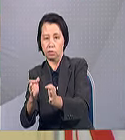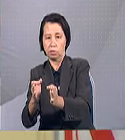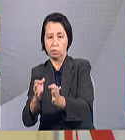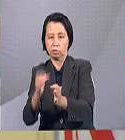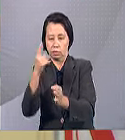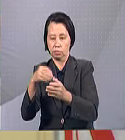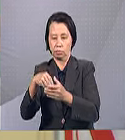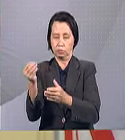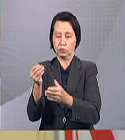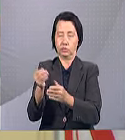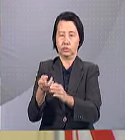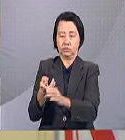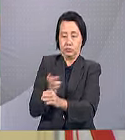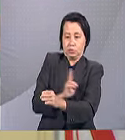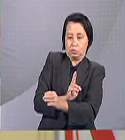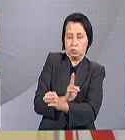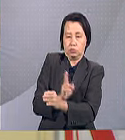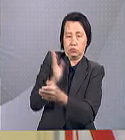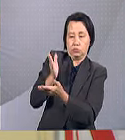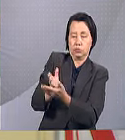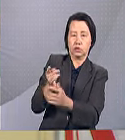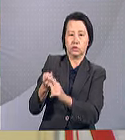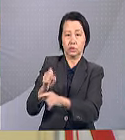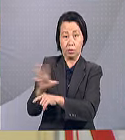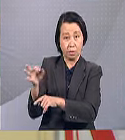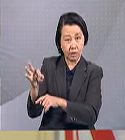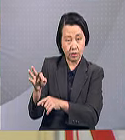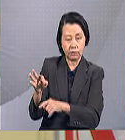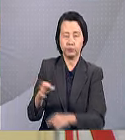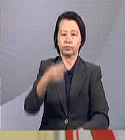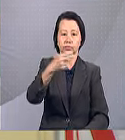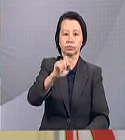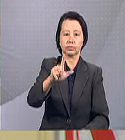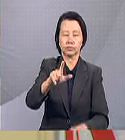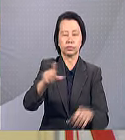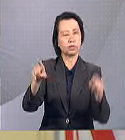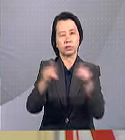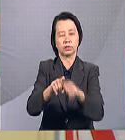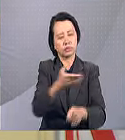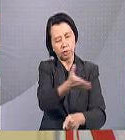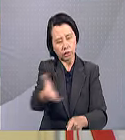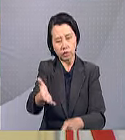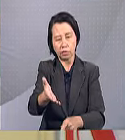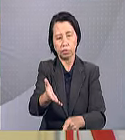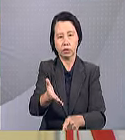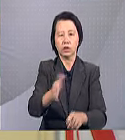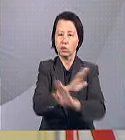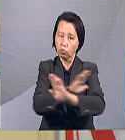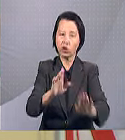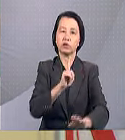strategi keluar, exit strategi, hal yang sama juga diluahkan oleh saudara-saudara kita bukan